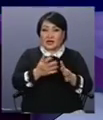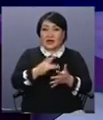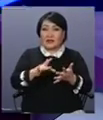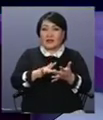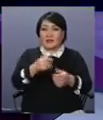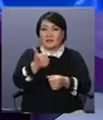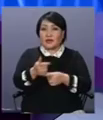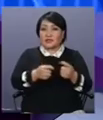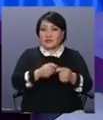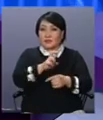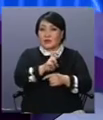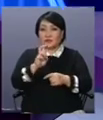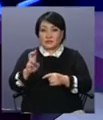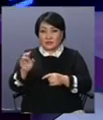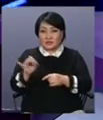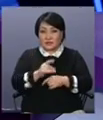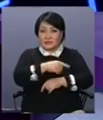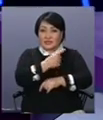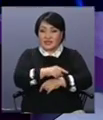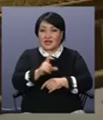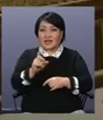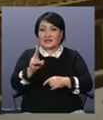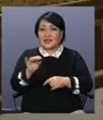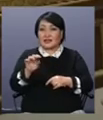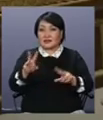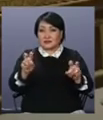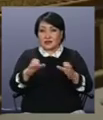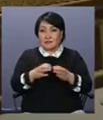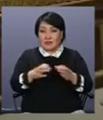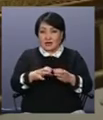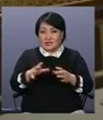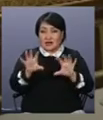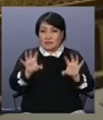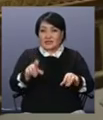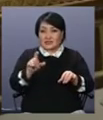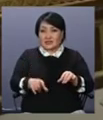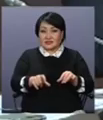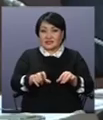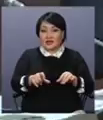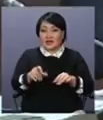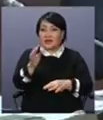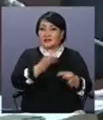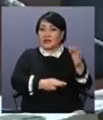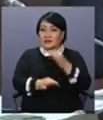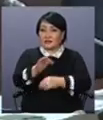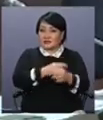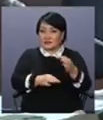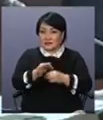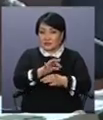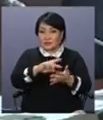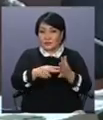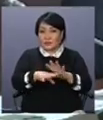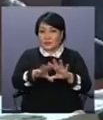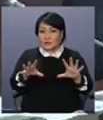Байбек пен Medical Excellence Japan компаниясының вице-президенті Кеничи Камоцу талқыға салды. Жоспар бойынша аталған